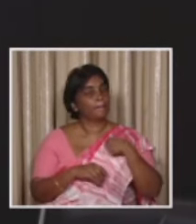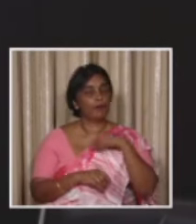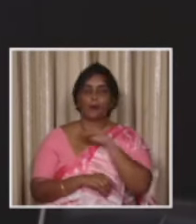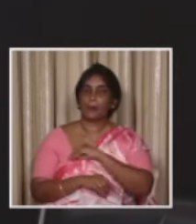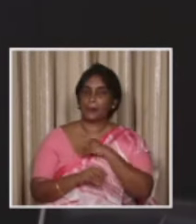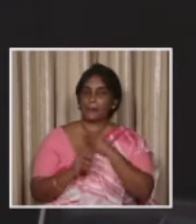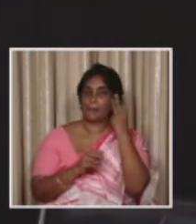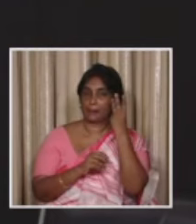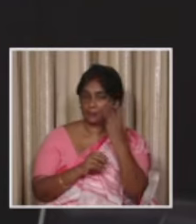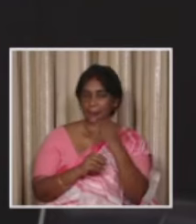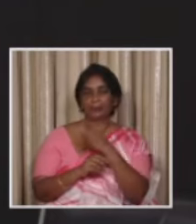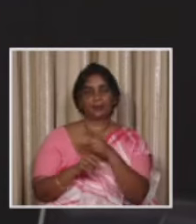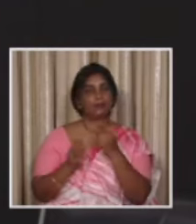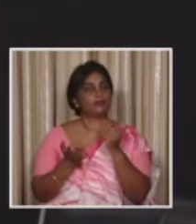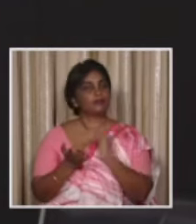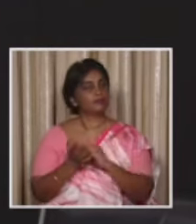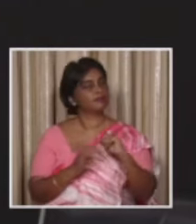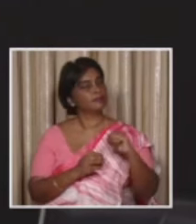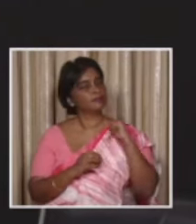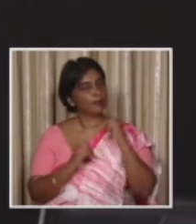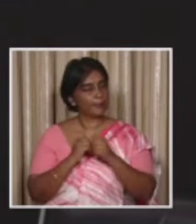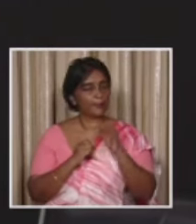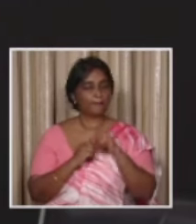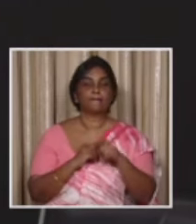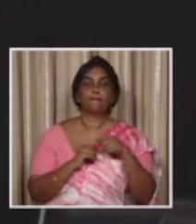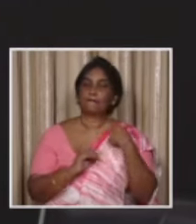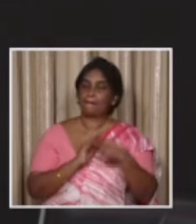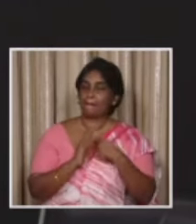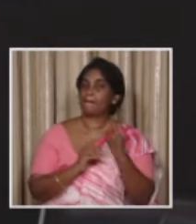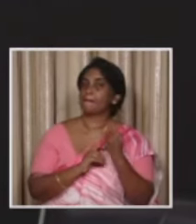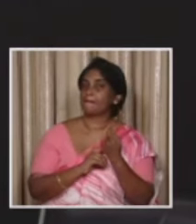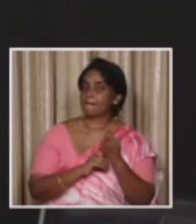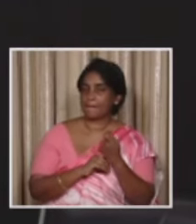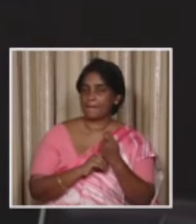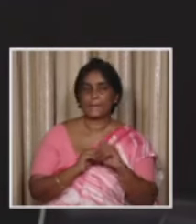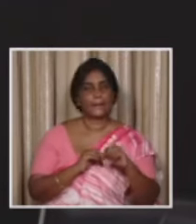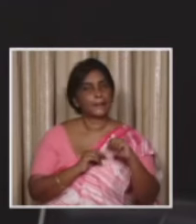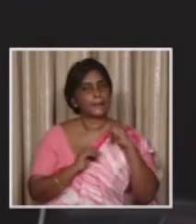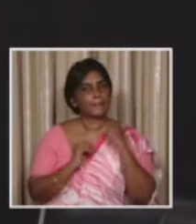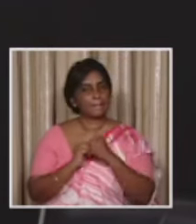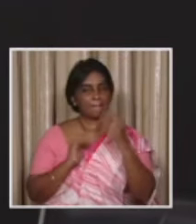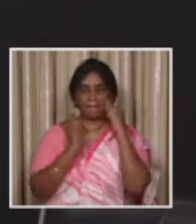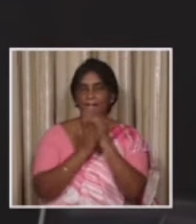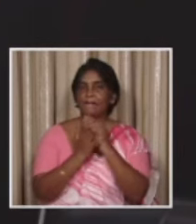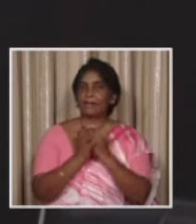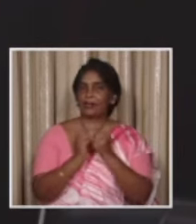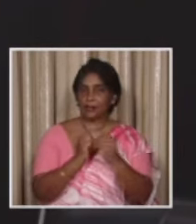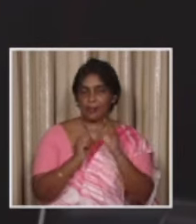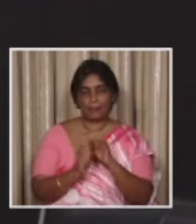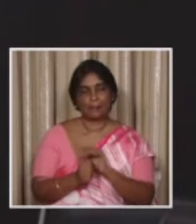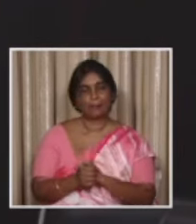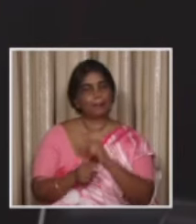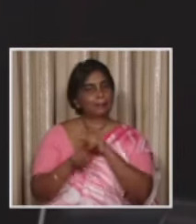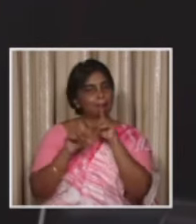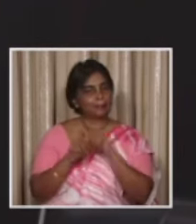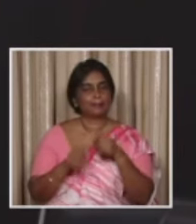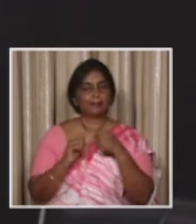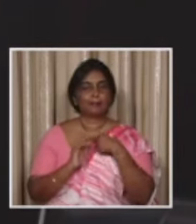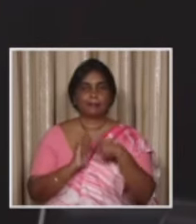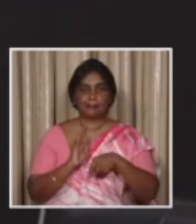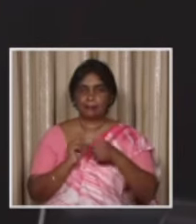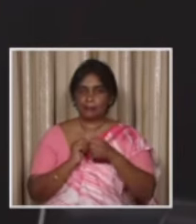මාර්ග තුනම නැවත ශක්තිමත් කරලා මේ රටේ ආර්ථිකය ශක්තිමත් කරන වැඩපිළිවෙළ අපි අද ගිහිල්ලා තියෙනවා. ඒ නිසා අද අපි